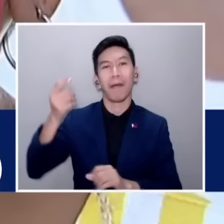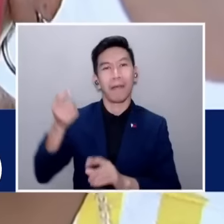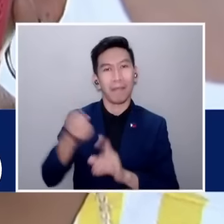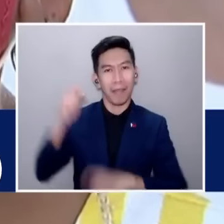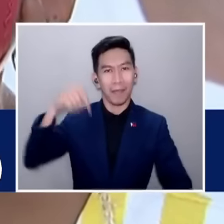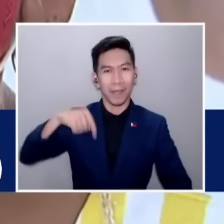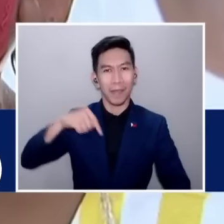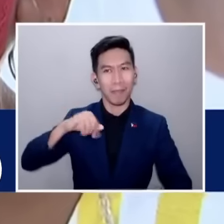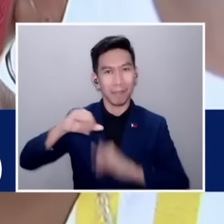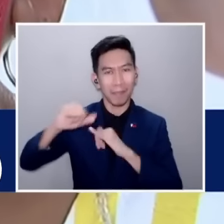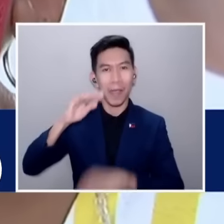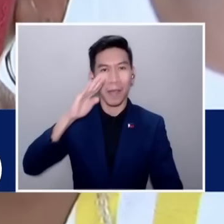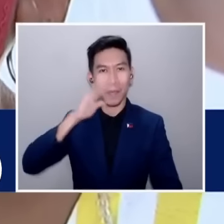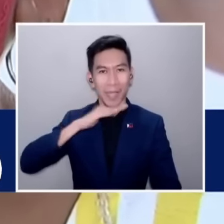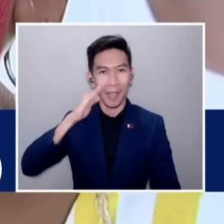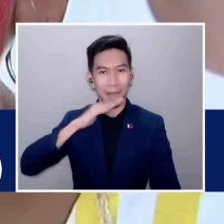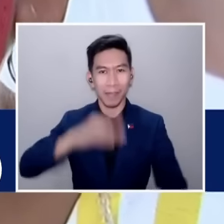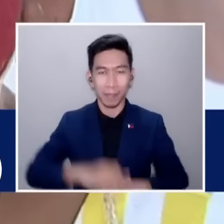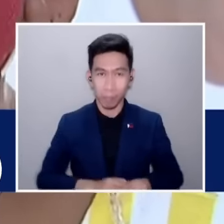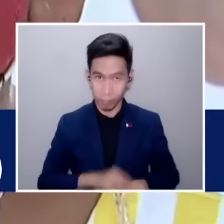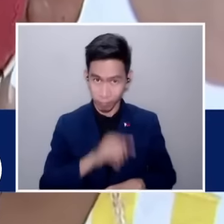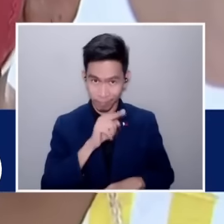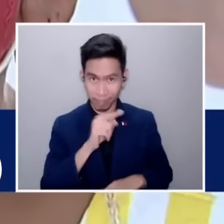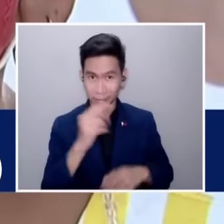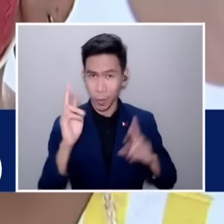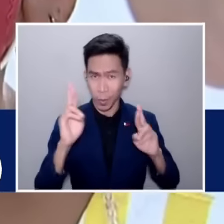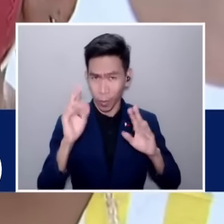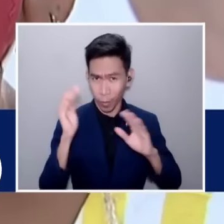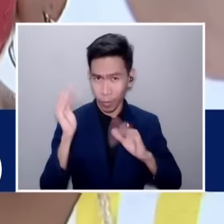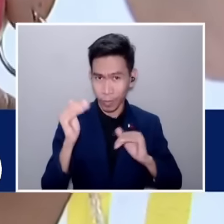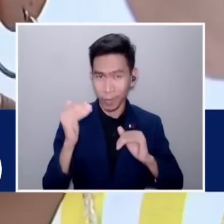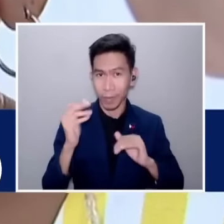So umaasa kayo na si VP Lenny ay mananalo? Oo.